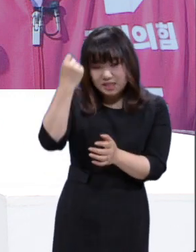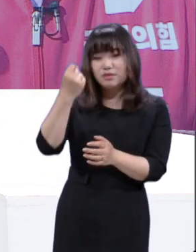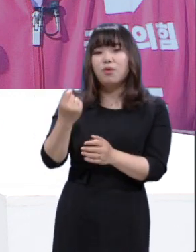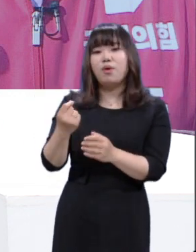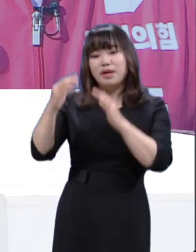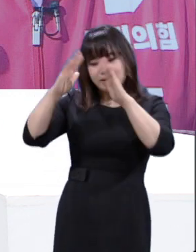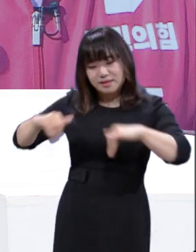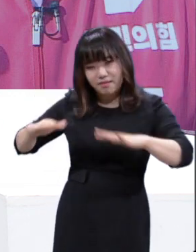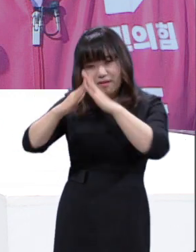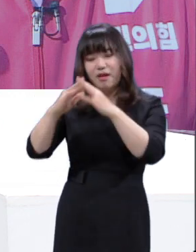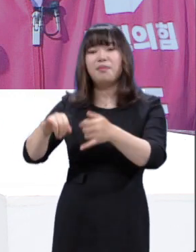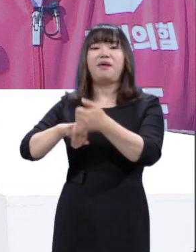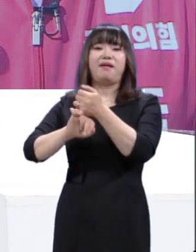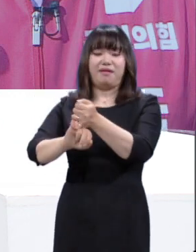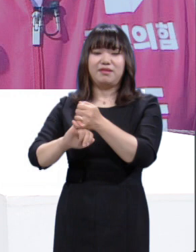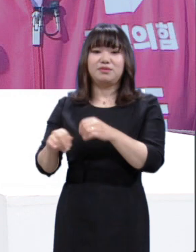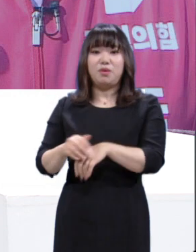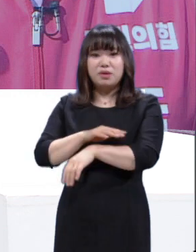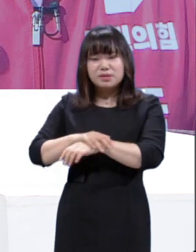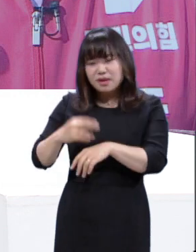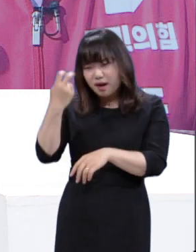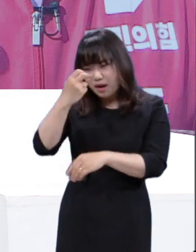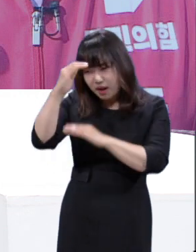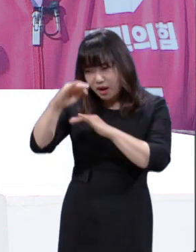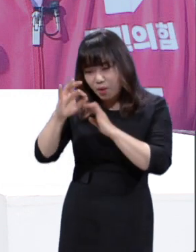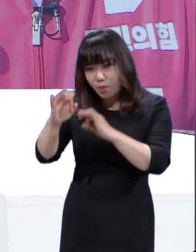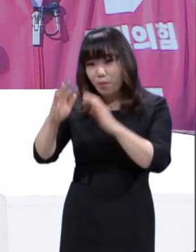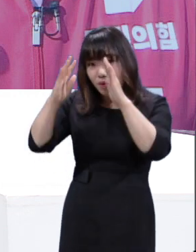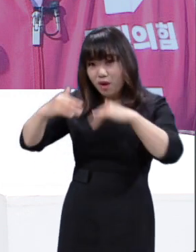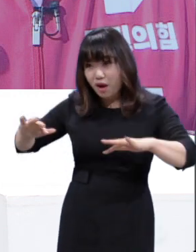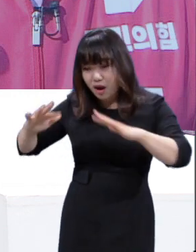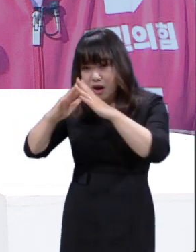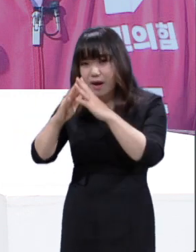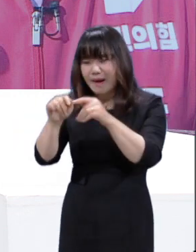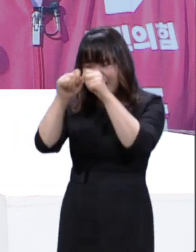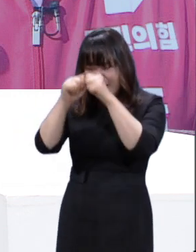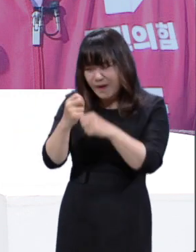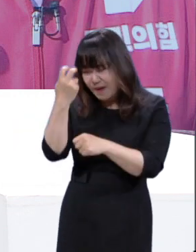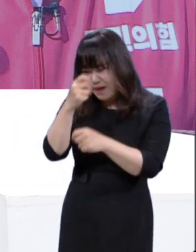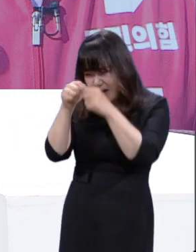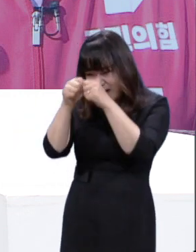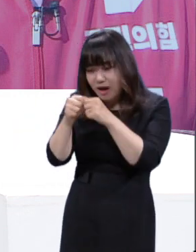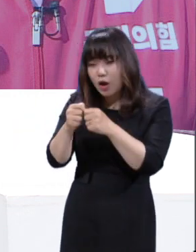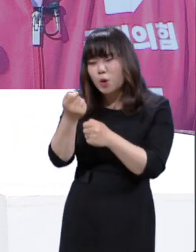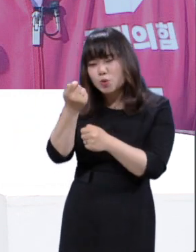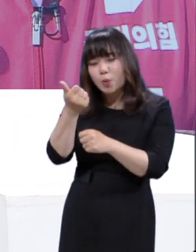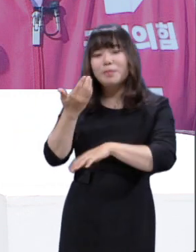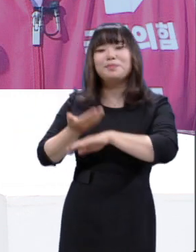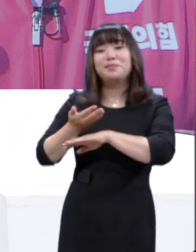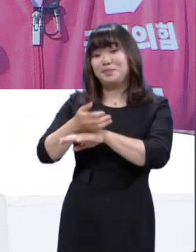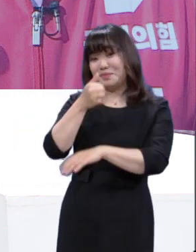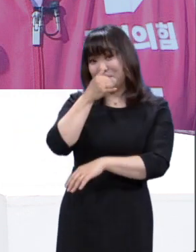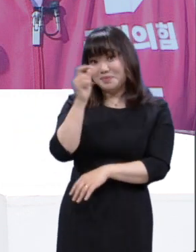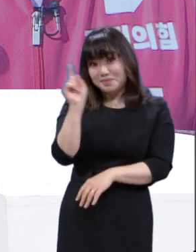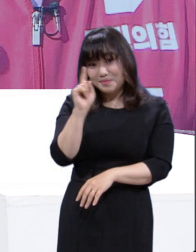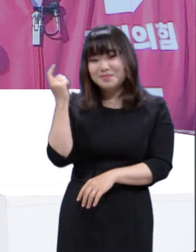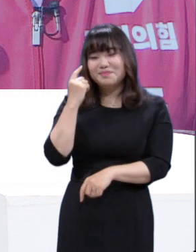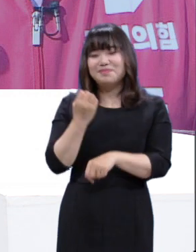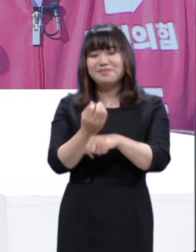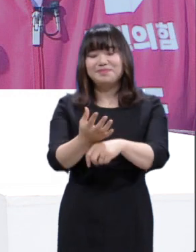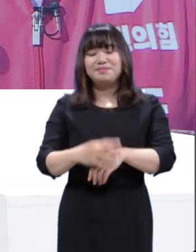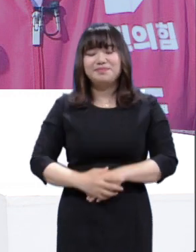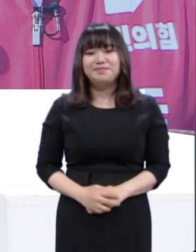재건축을 약속한 건데요. 잘 들여다보면 이 재건축의 경우는 세부 지원 계획에서 서로 차이를 보이고 있습니다. 서주원